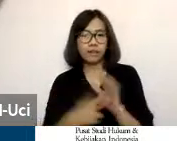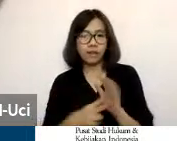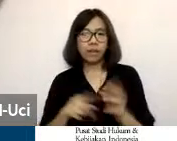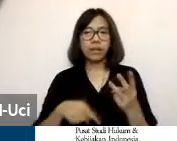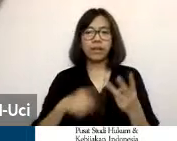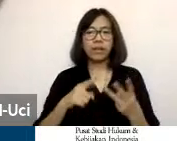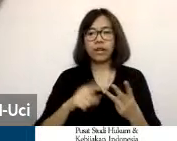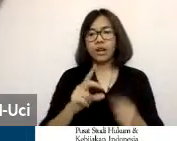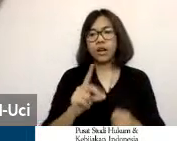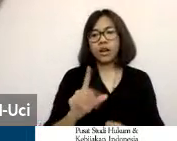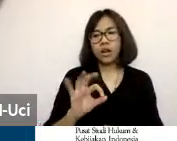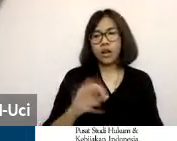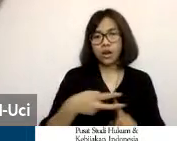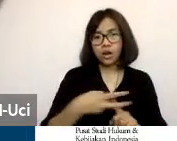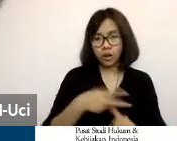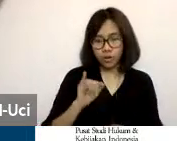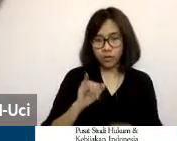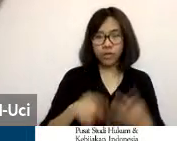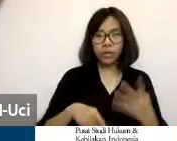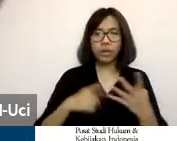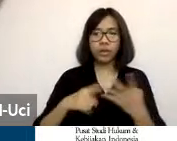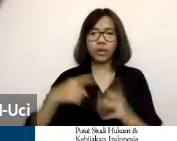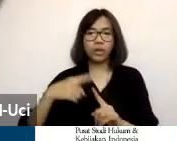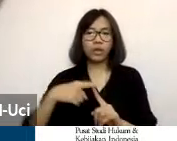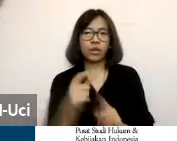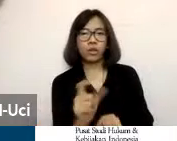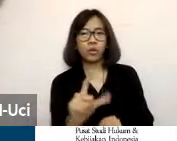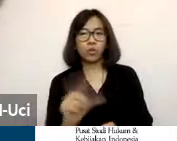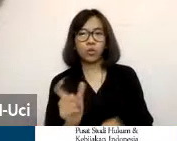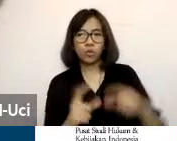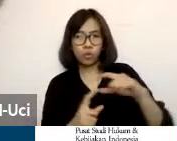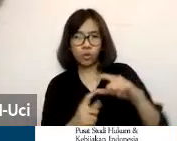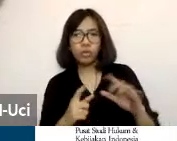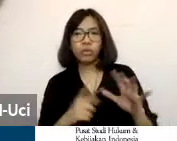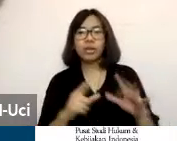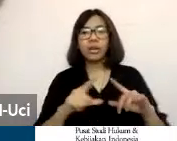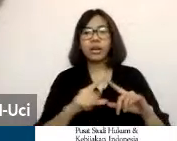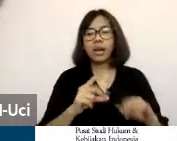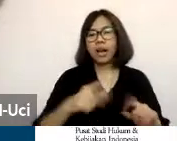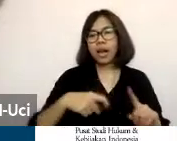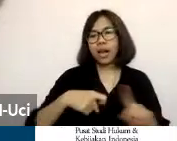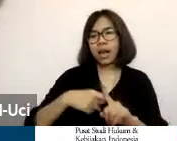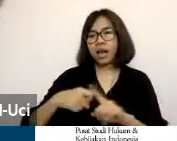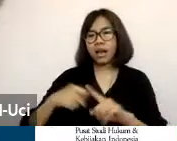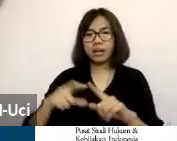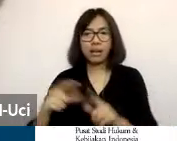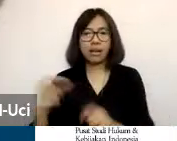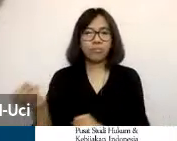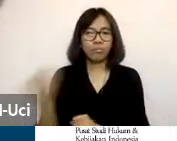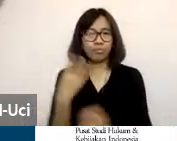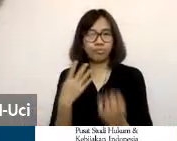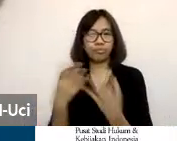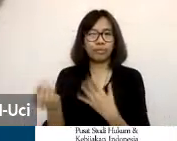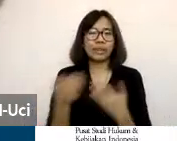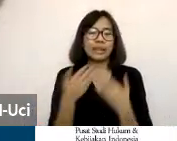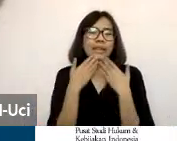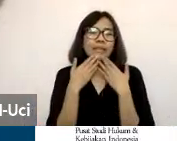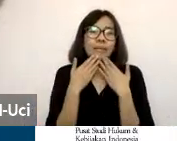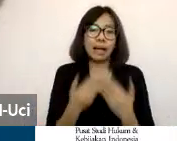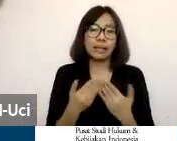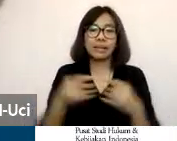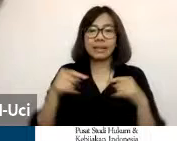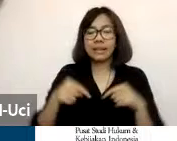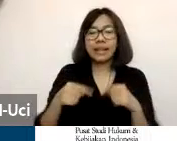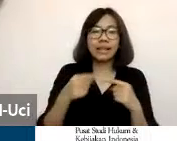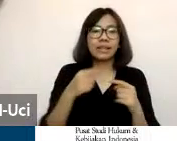dan tentu saja Pak Tulus Abadi serta memasarkan dhiratara untuk acara nah polusi dialog kepada